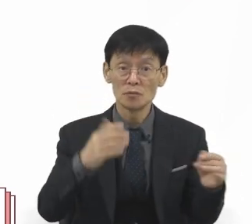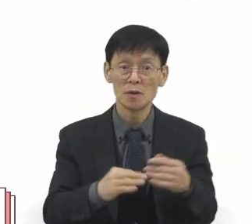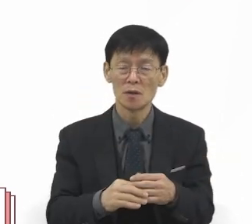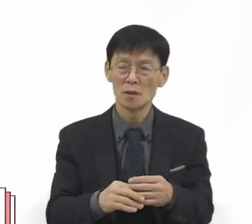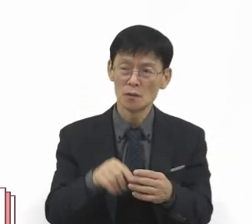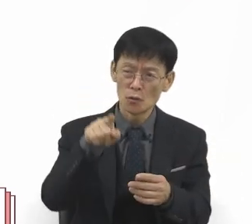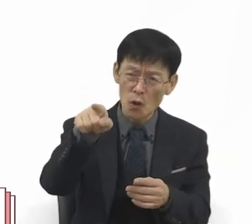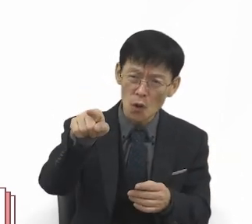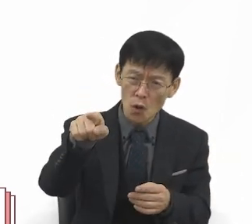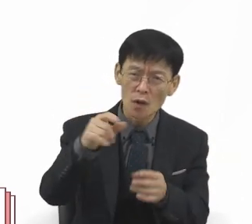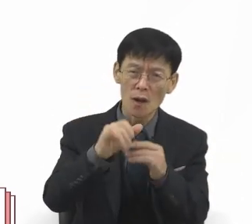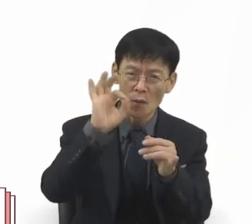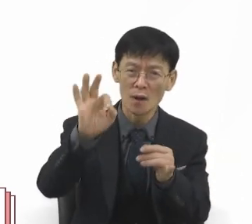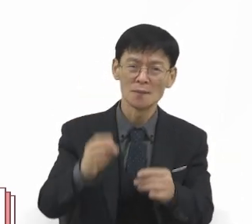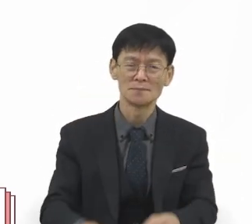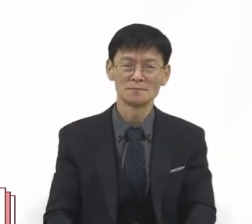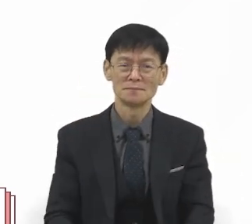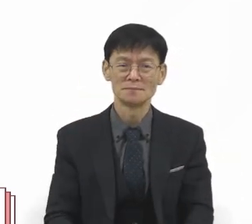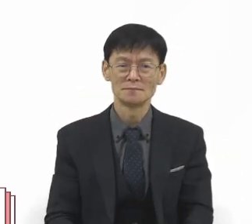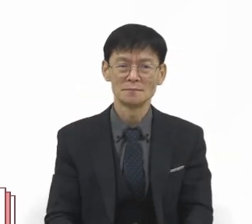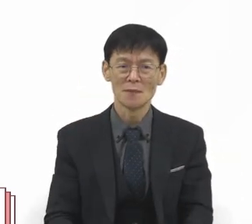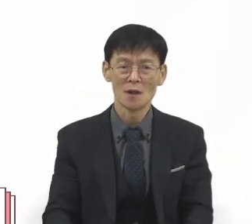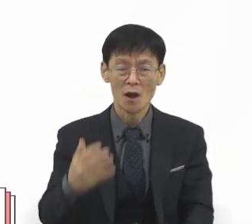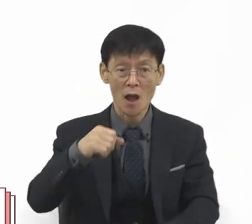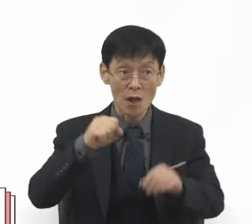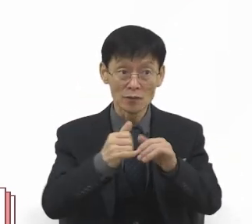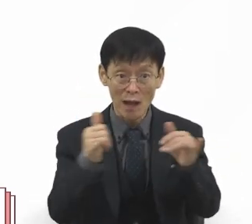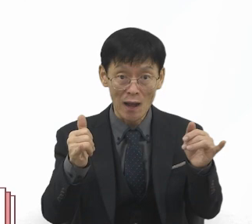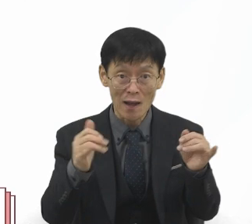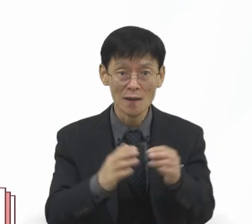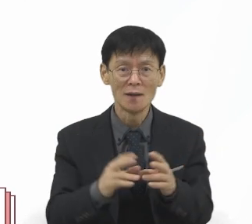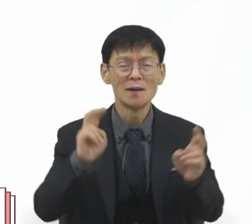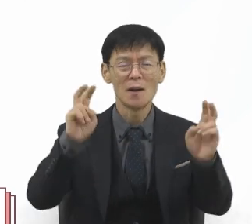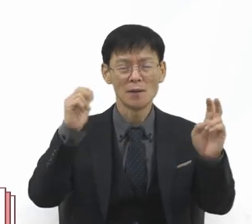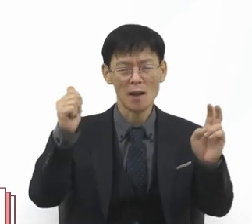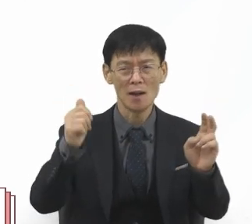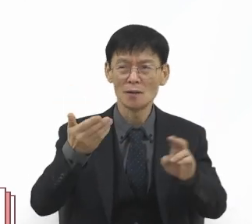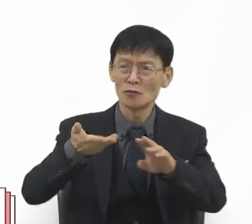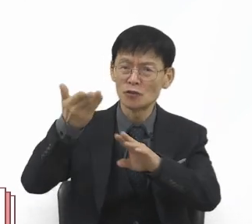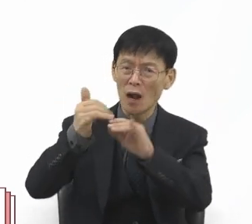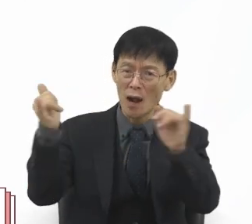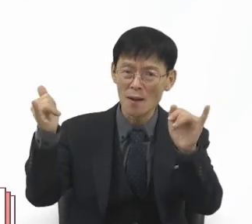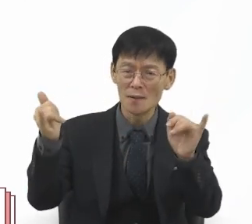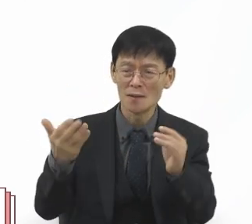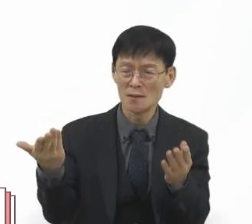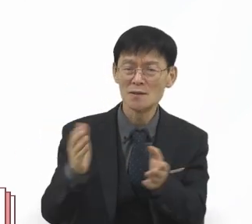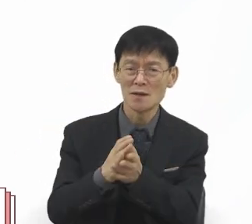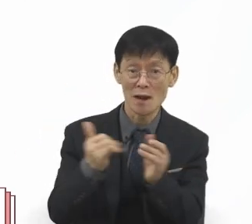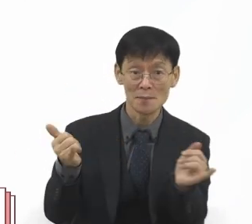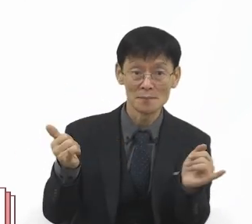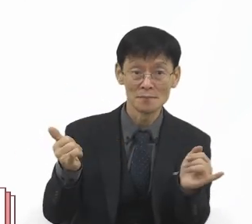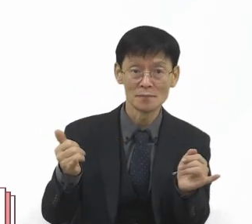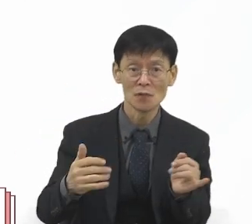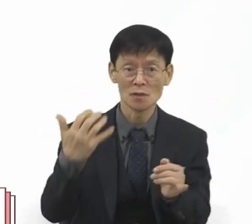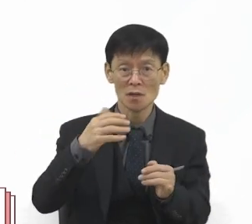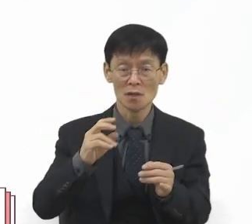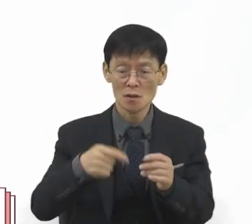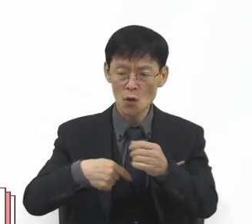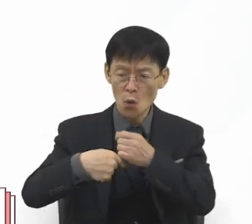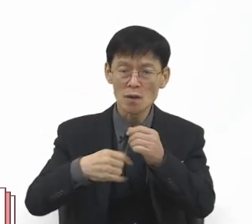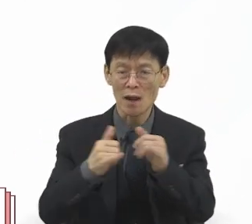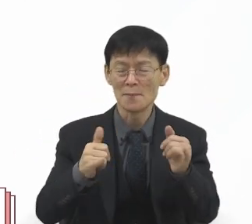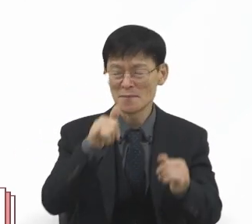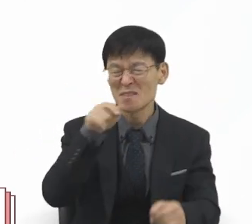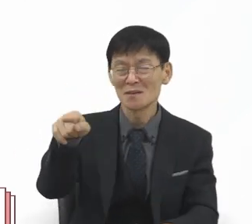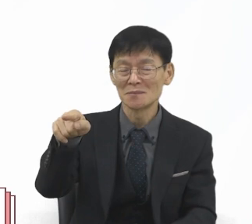사람들은 앞에 사례에서 보았던 것처럼 성희롱 행위자, 사업주나 상급자, 동료 근로자, 직장 내